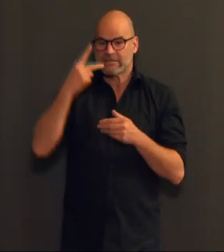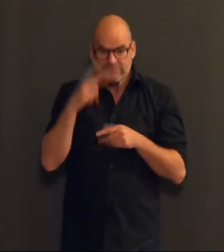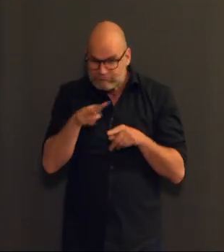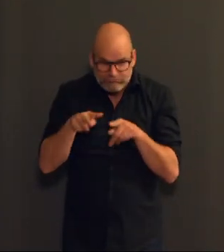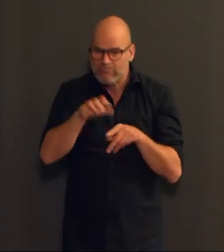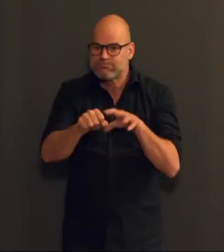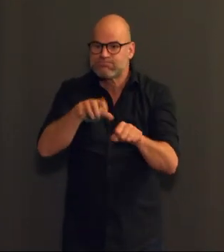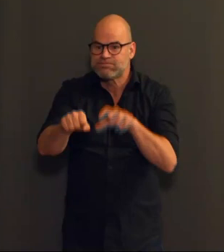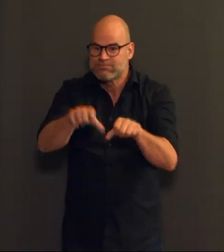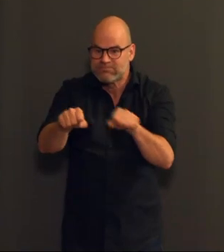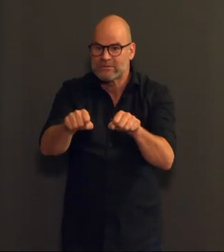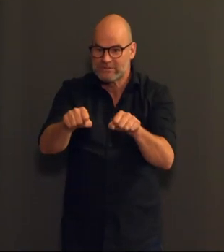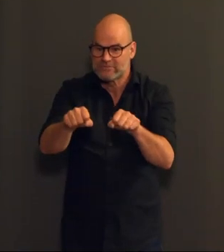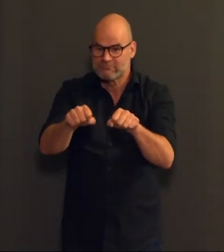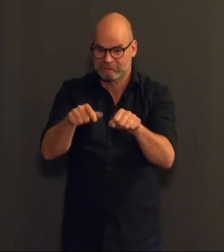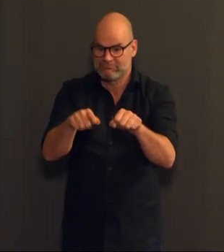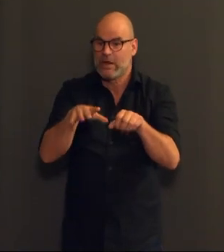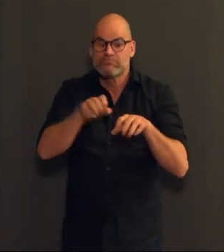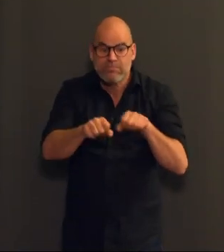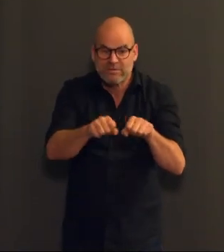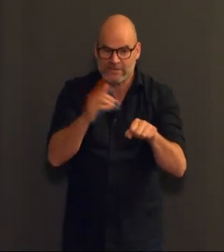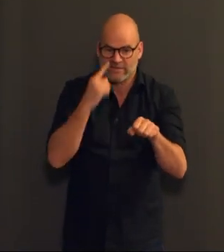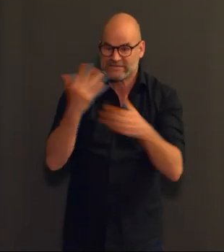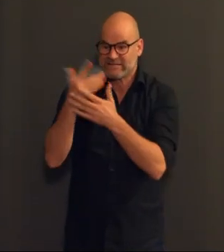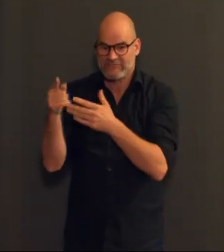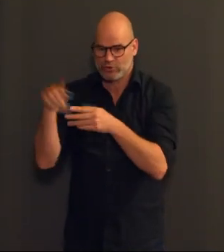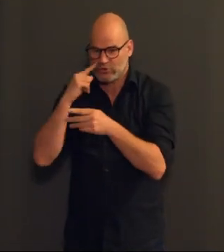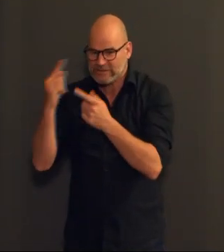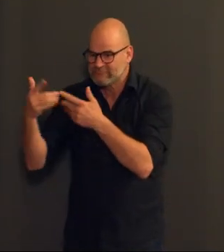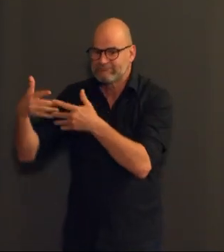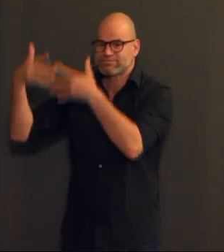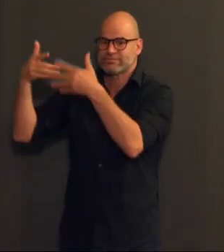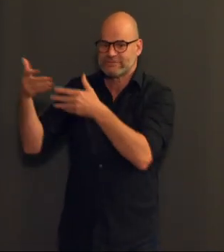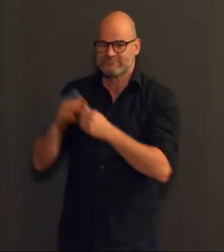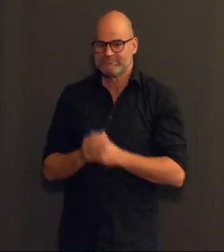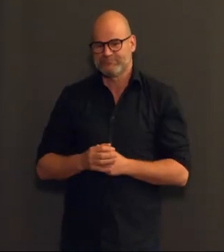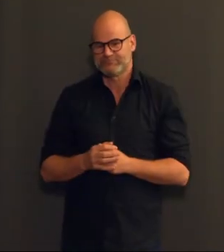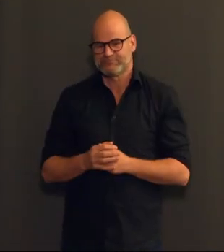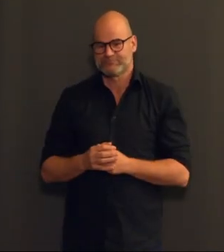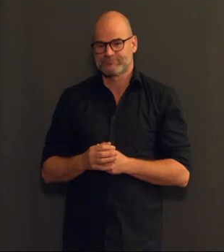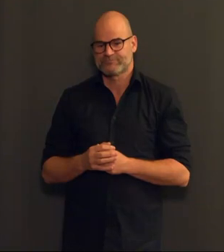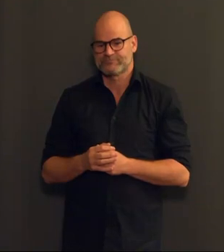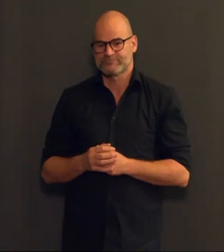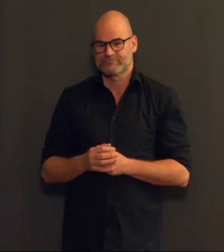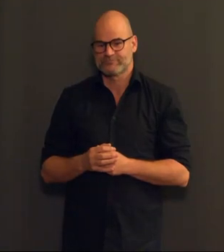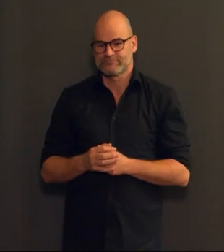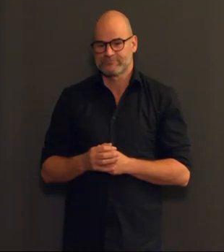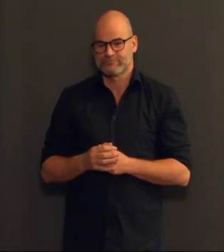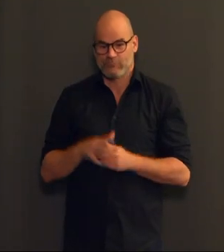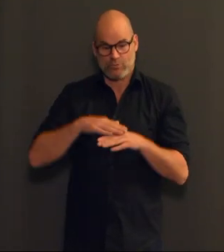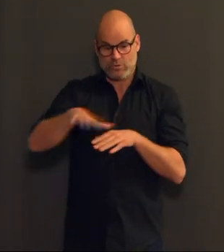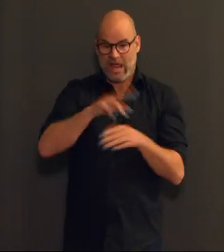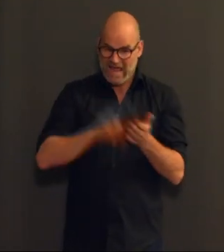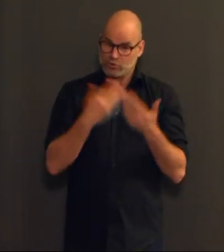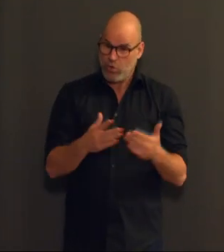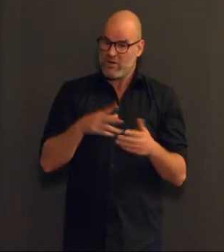Maar dat betekent niet noodzakelijk dat er plots meer besmettingen zullen zijn, maar vooral dat we een breder licht kunnen schijnen